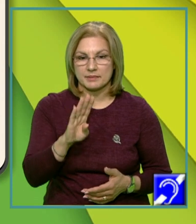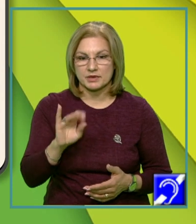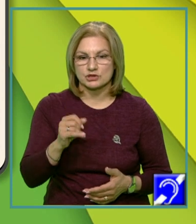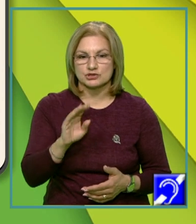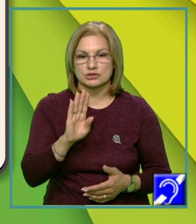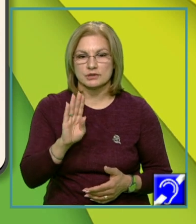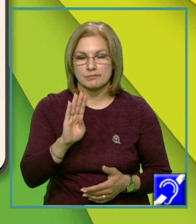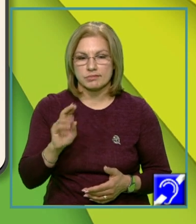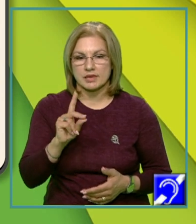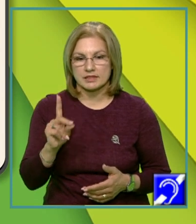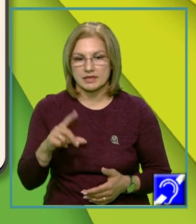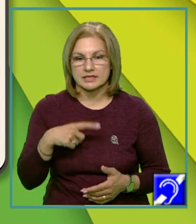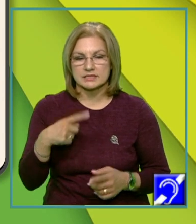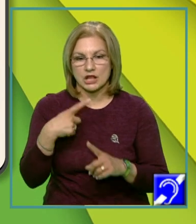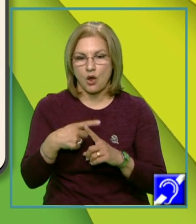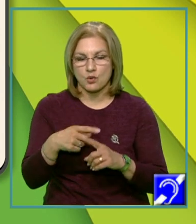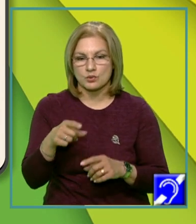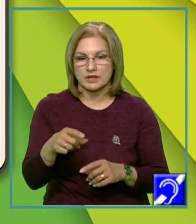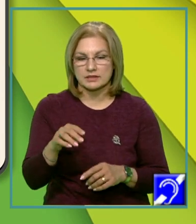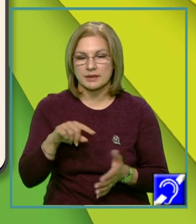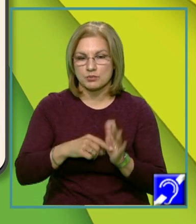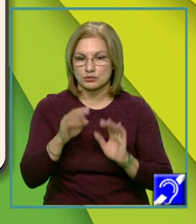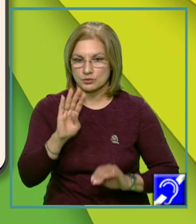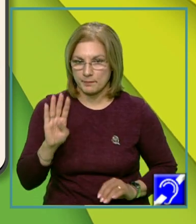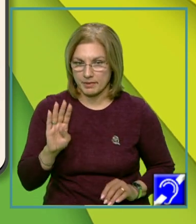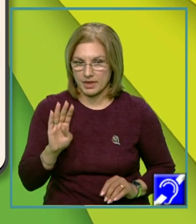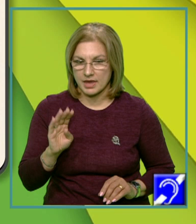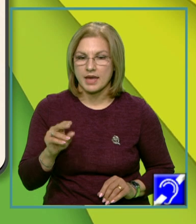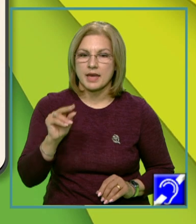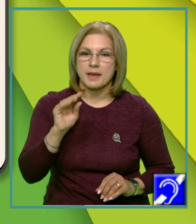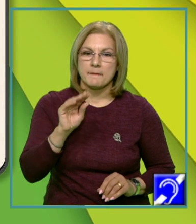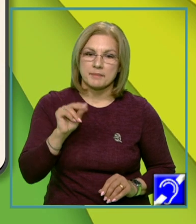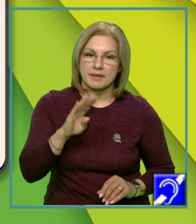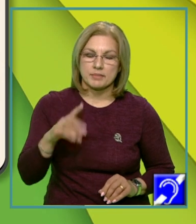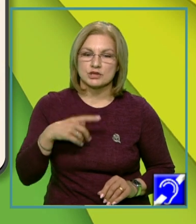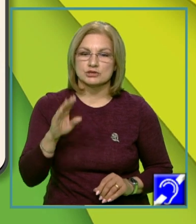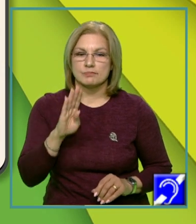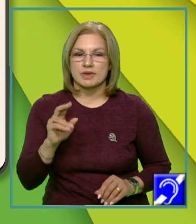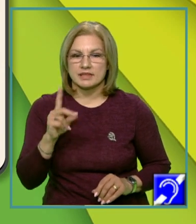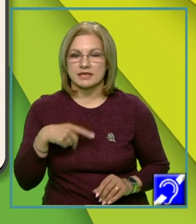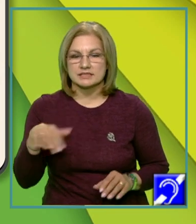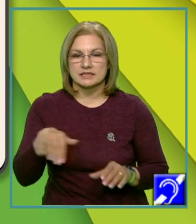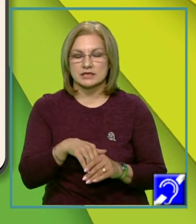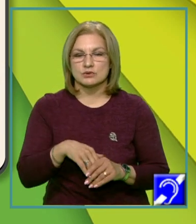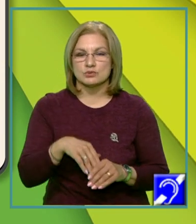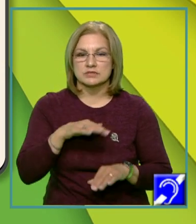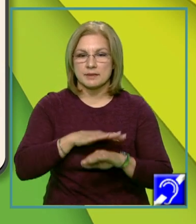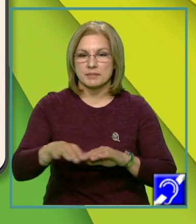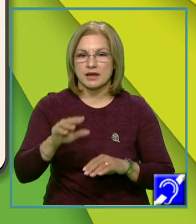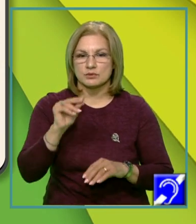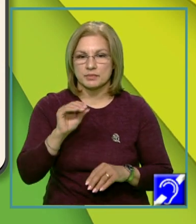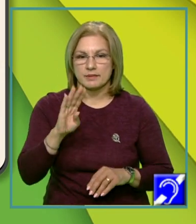b d sunt concurente în punctul B pe b și b d sunt incluse în planul p